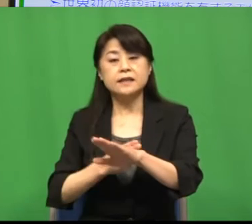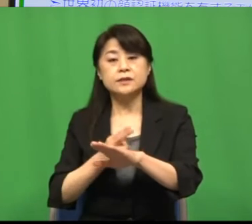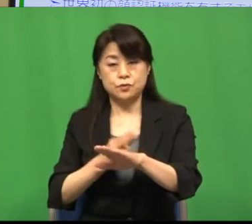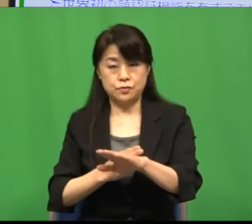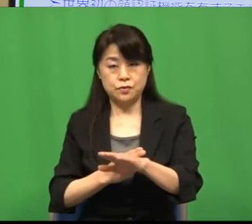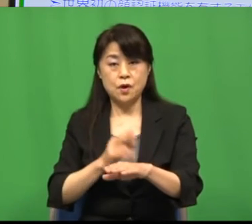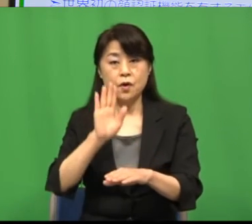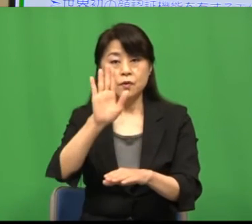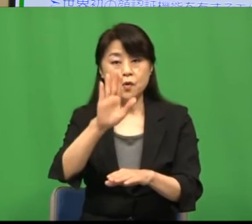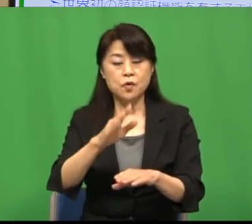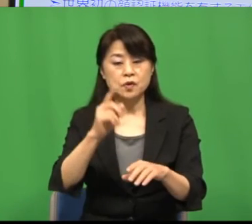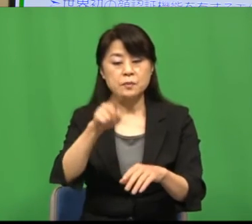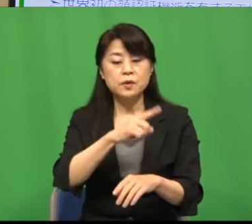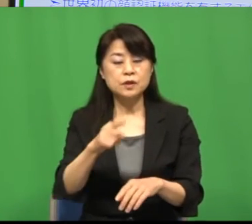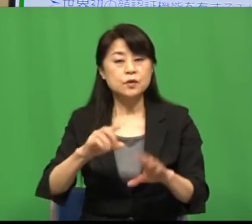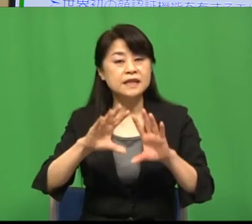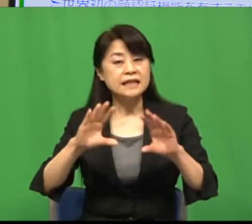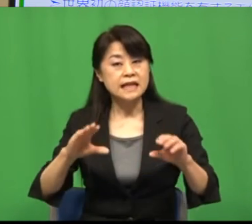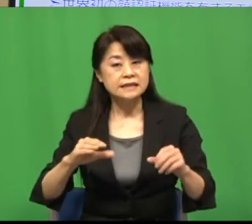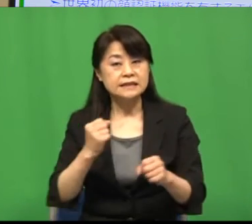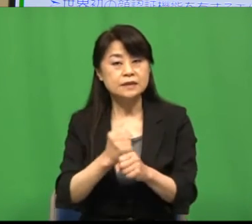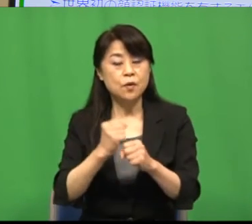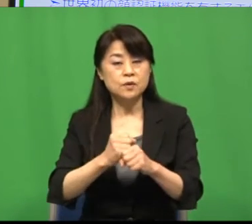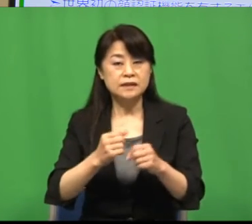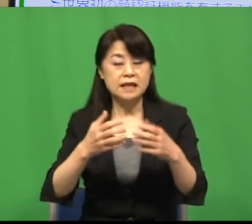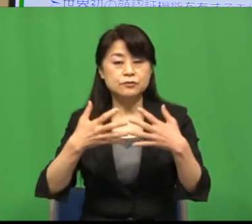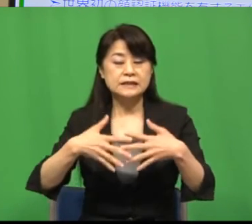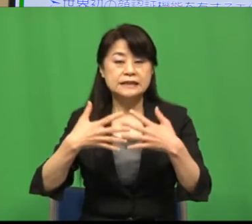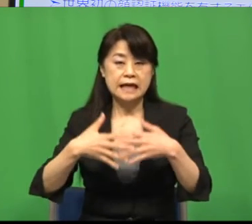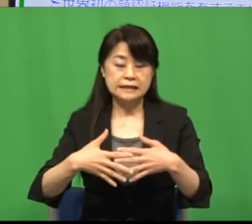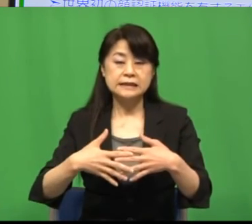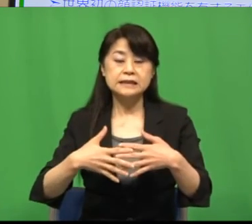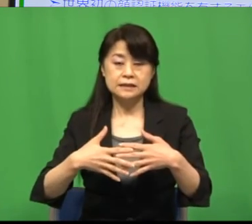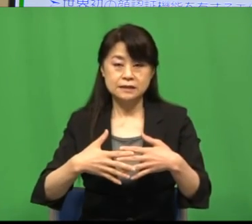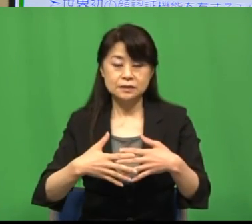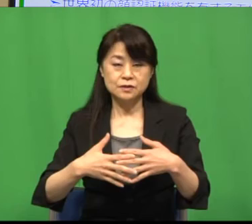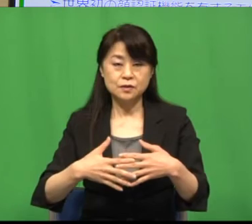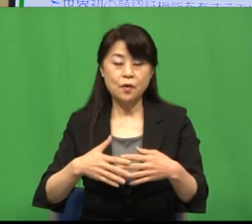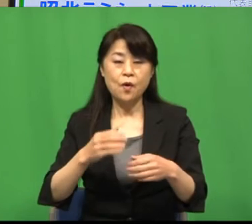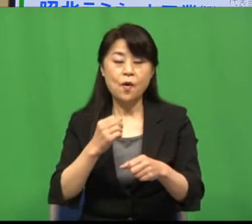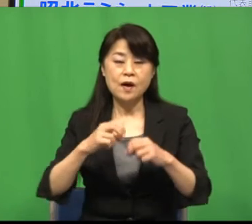人に優しい工作機械の開発を期待するところです。